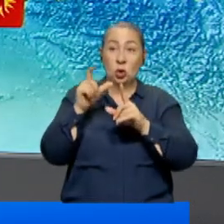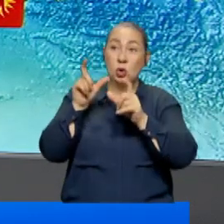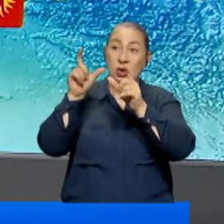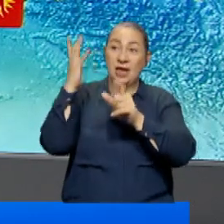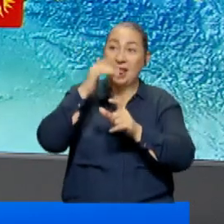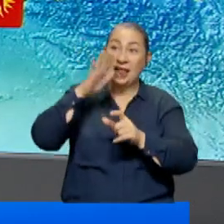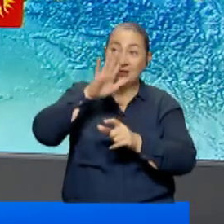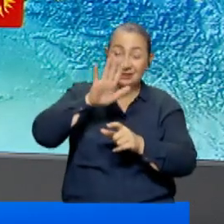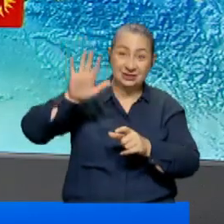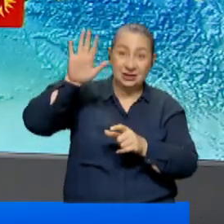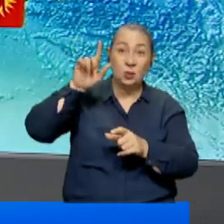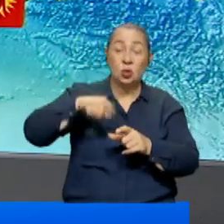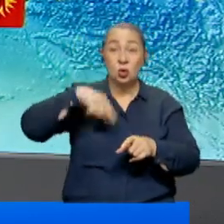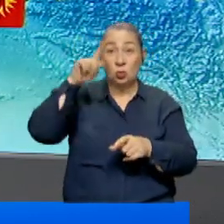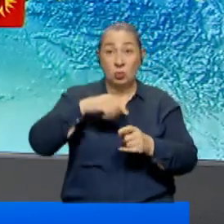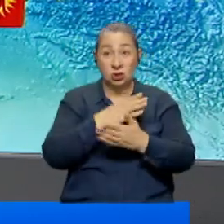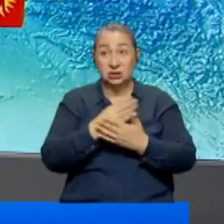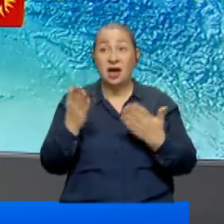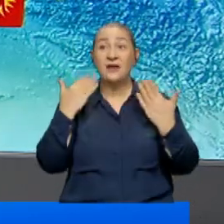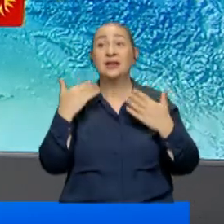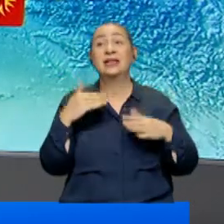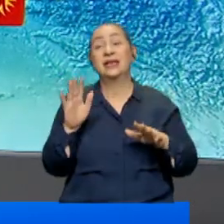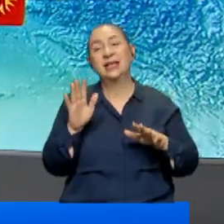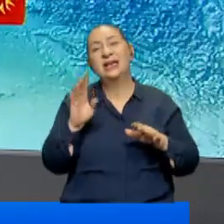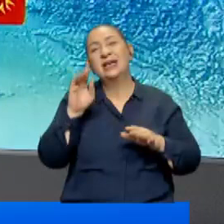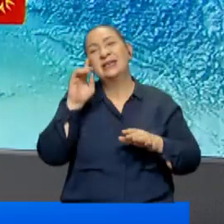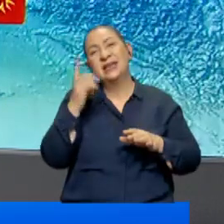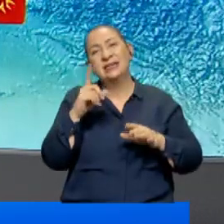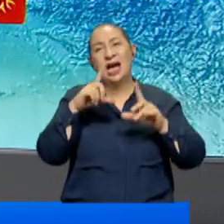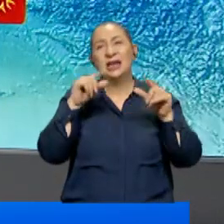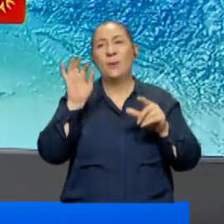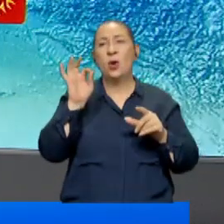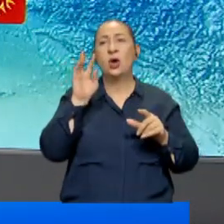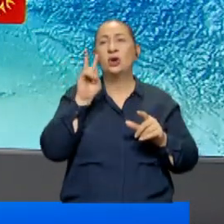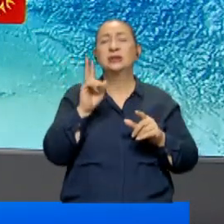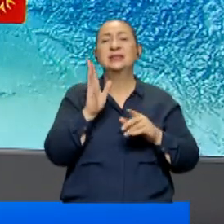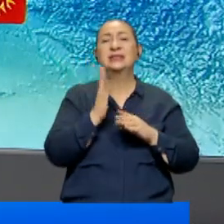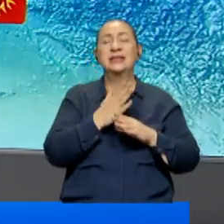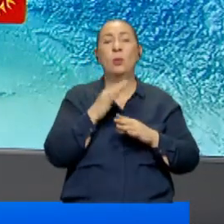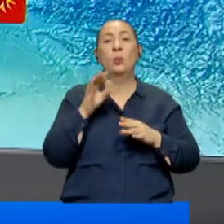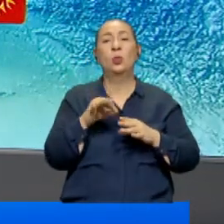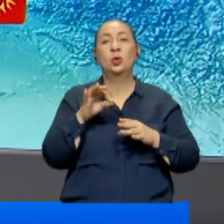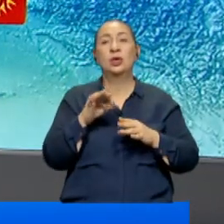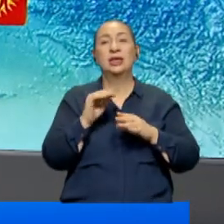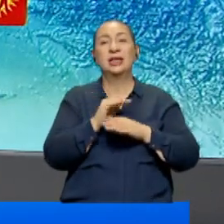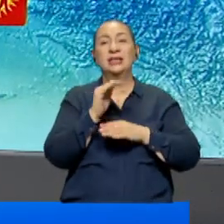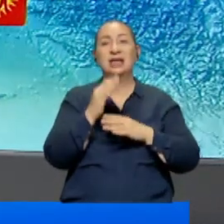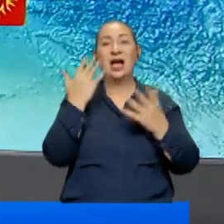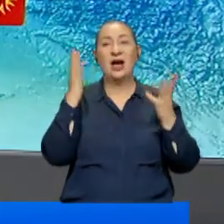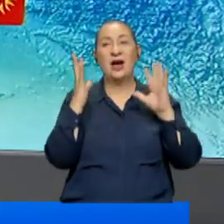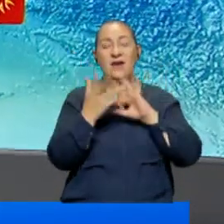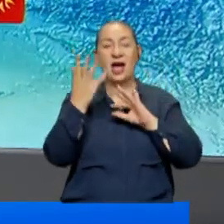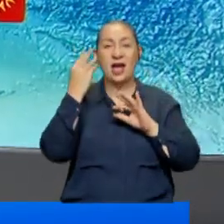kıyılarında. Ama bu gün boyunca devam edecek bir hava değildir. Sadece haritada böyle görünmesinin sebebi bugünün yaşanacak